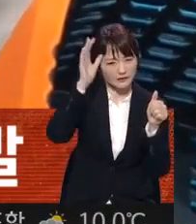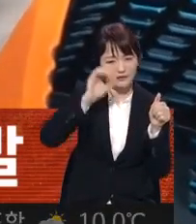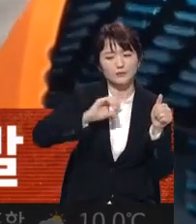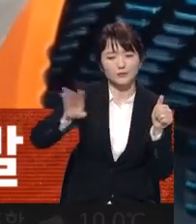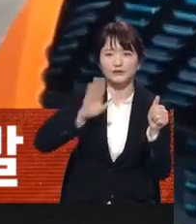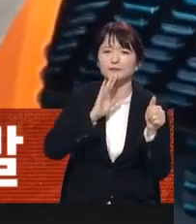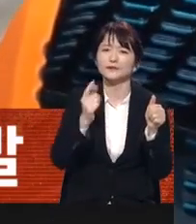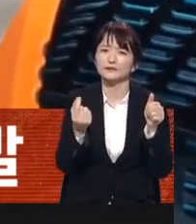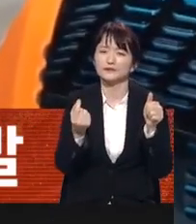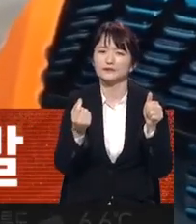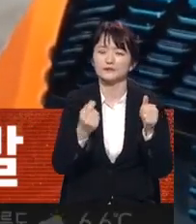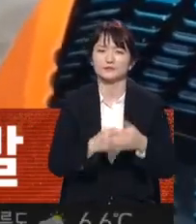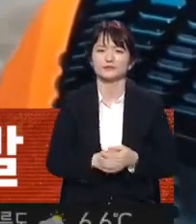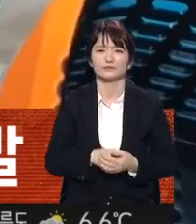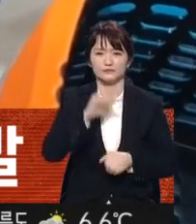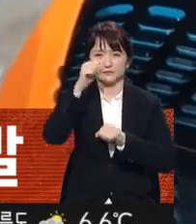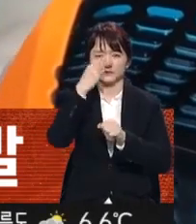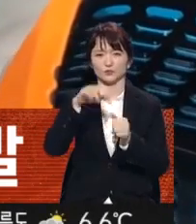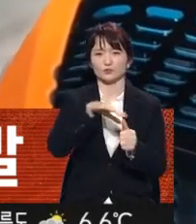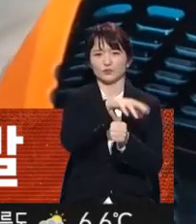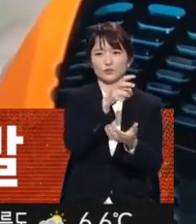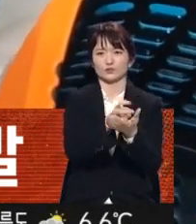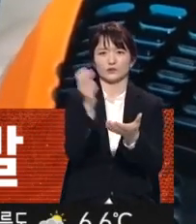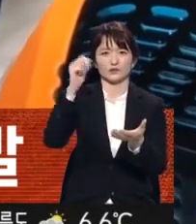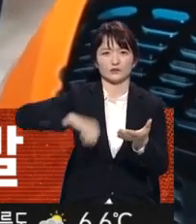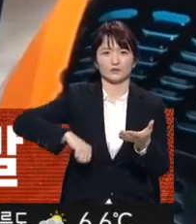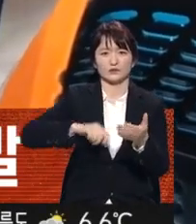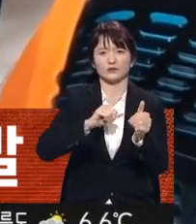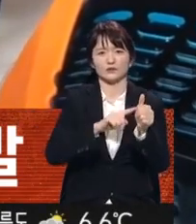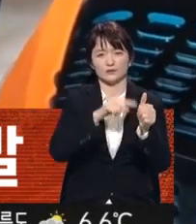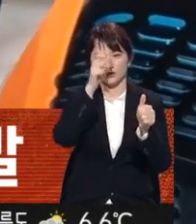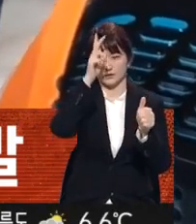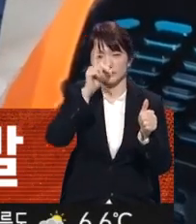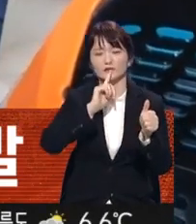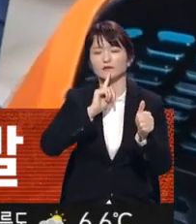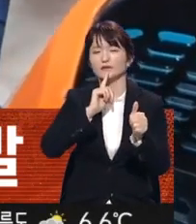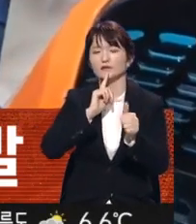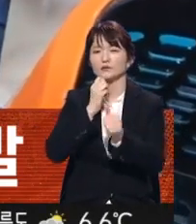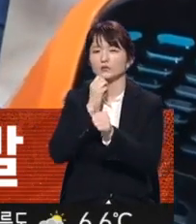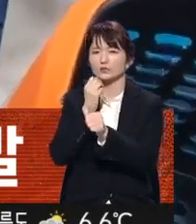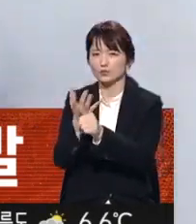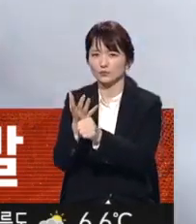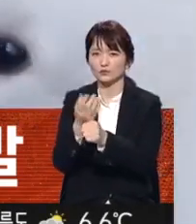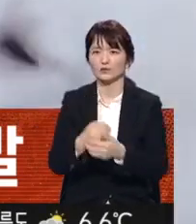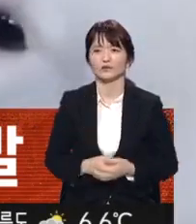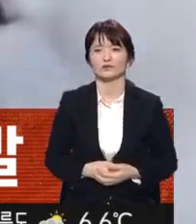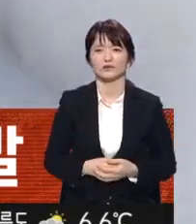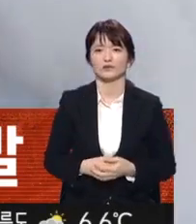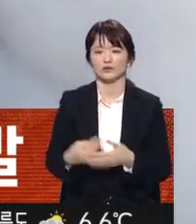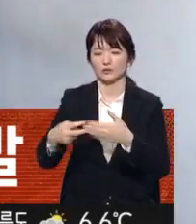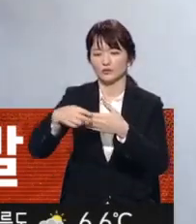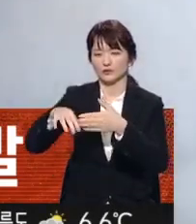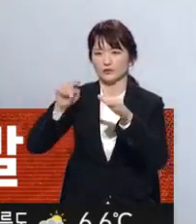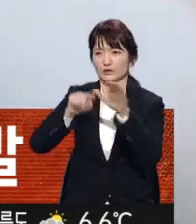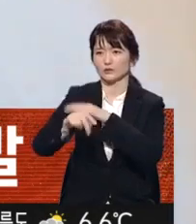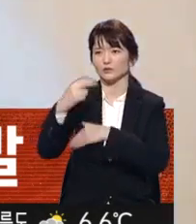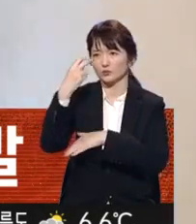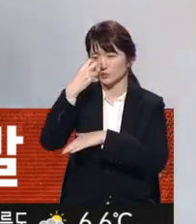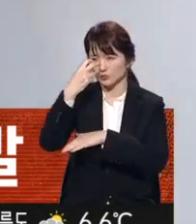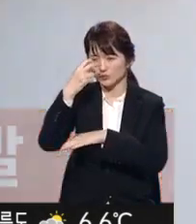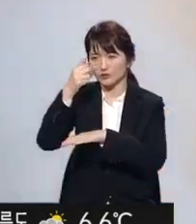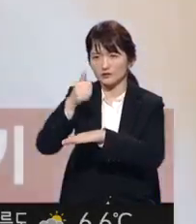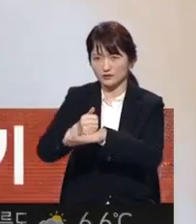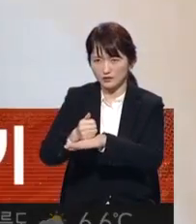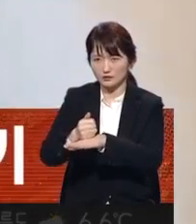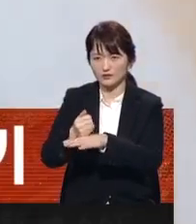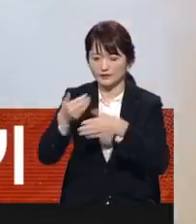같다 이렇게 판단을 해서 동물보호법 위반으로이 남성을 경찰에 고발한 상황입니다 병원 검진 결과 강아지는 생후 3 4개월 된